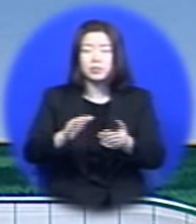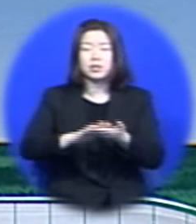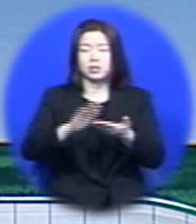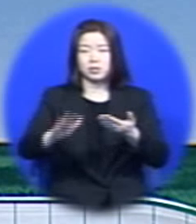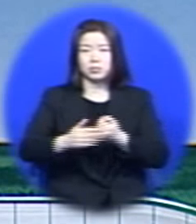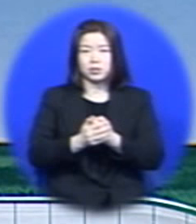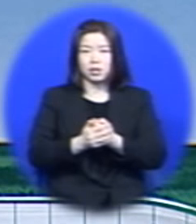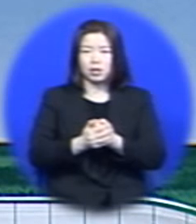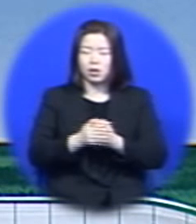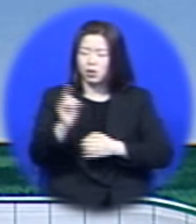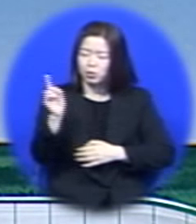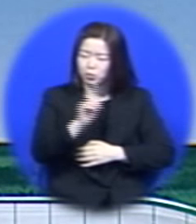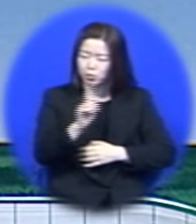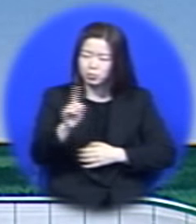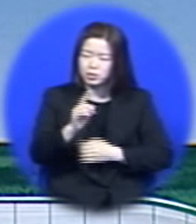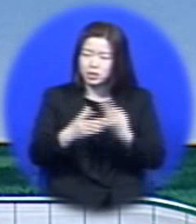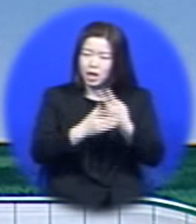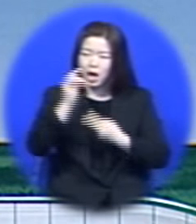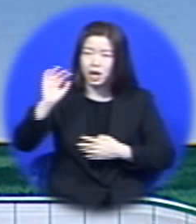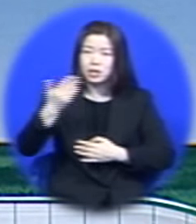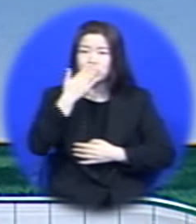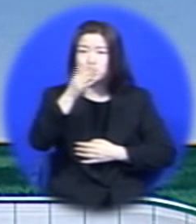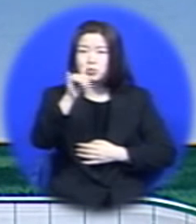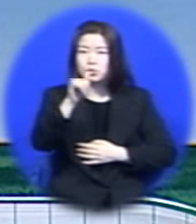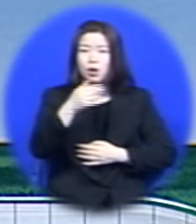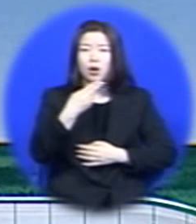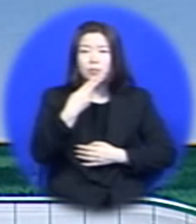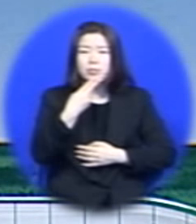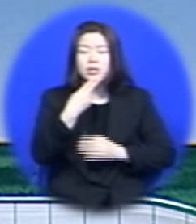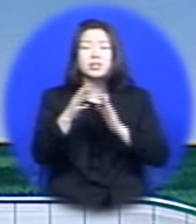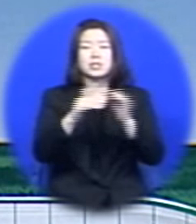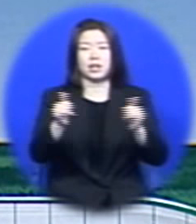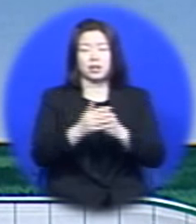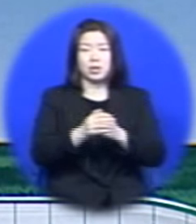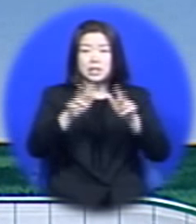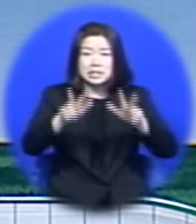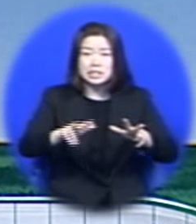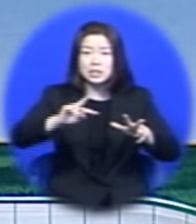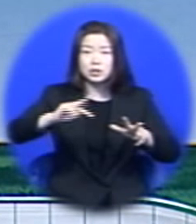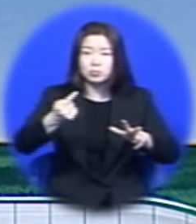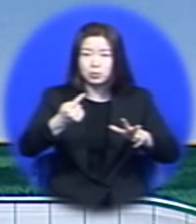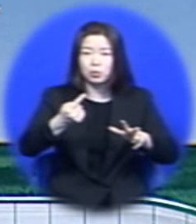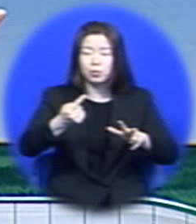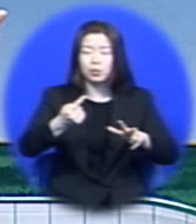도무지 하나가 될 수 없는 부류의 사람입니다. 지금까지도 하나가 안 되잖아요. 이스라엘과 팔레스타인